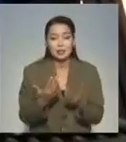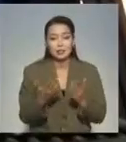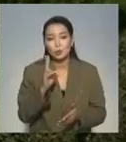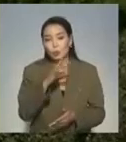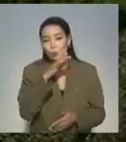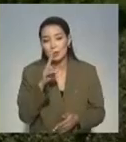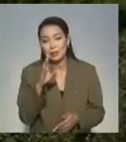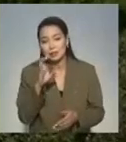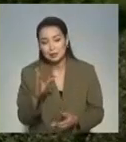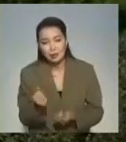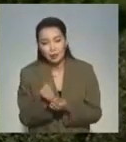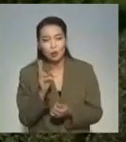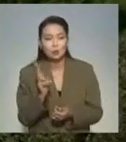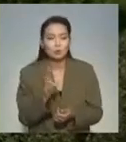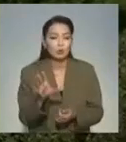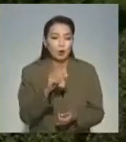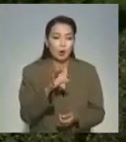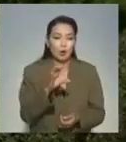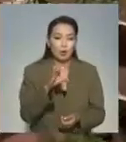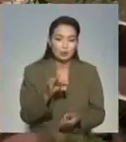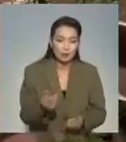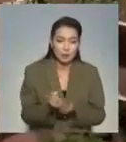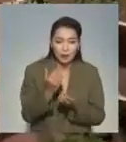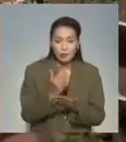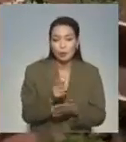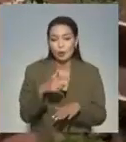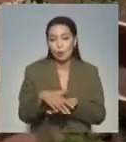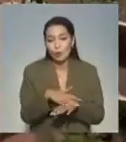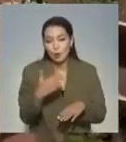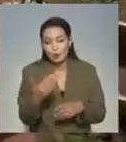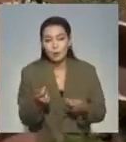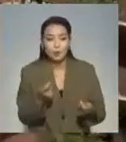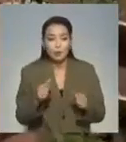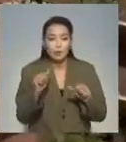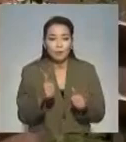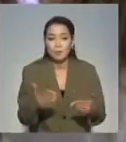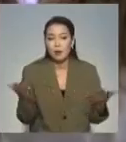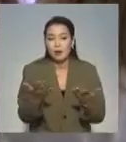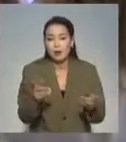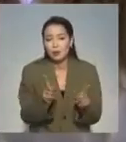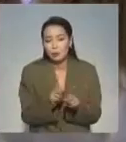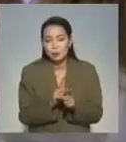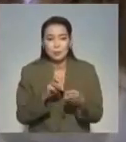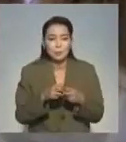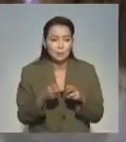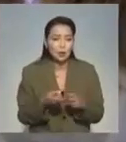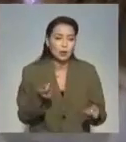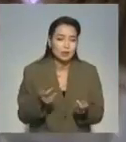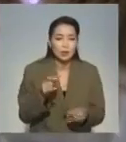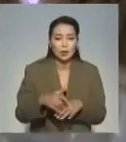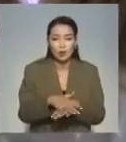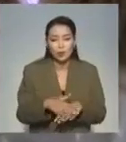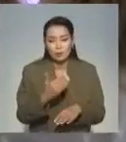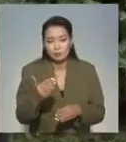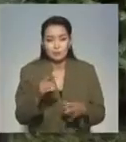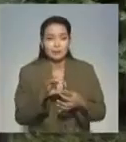енді біреулер меншік иелері бірлестігін қолдайды. Алайда көпшілік тұрғын үйді басқару формасы қандай болса да, мәселе төраға мен тұрғындардың өзіне